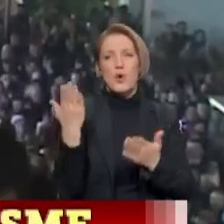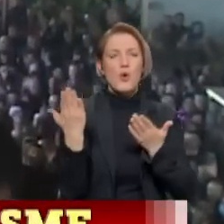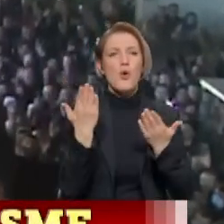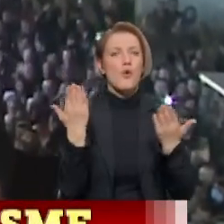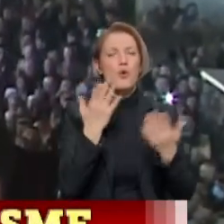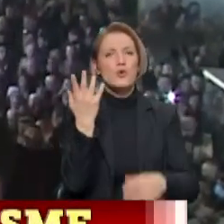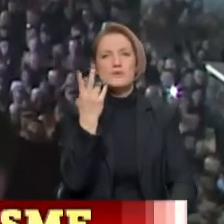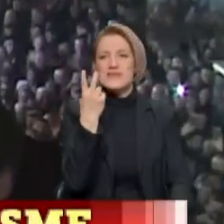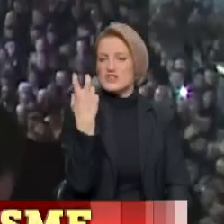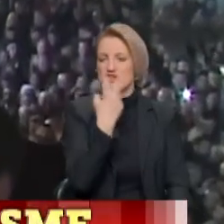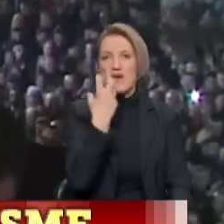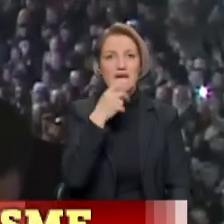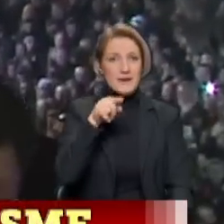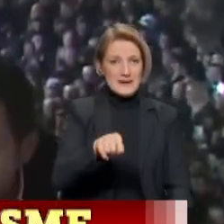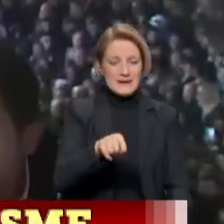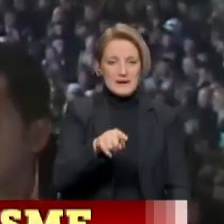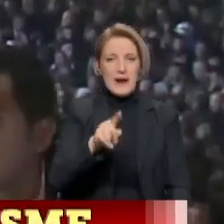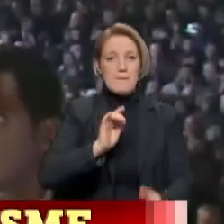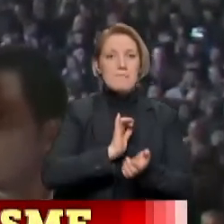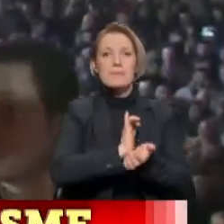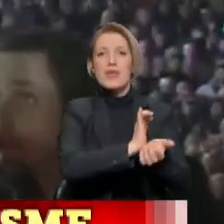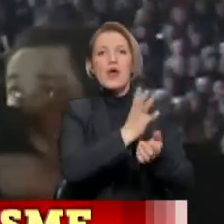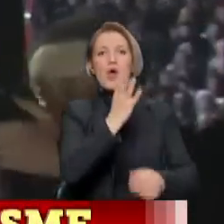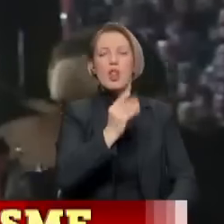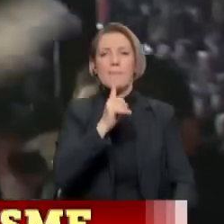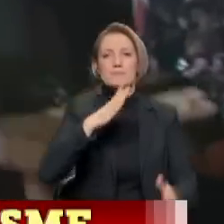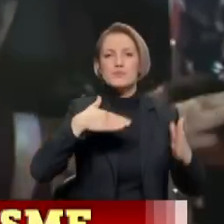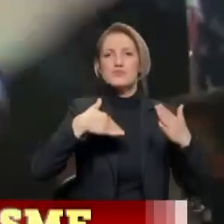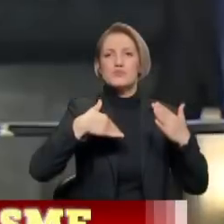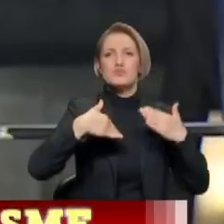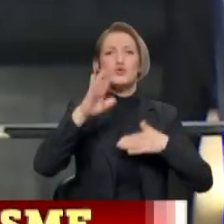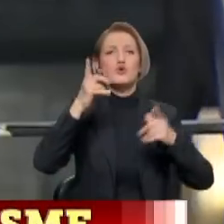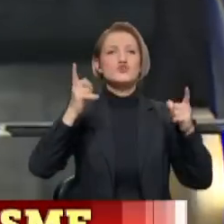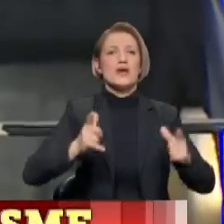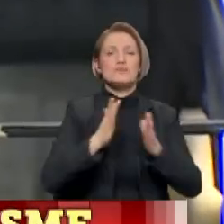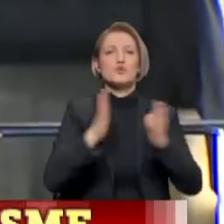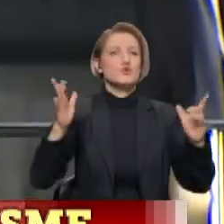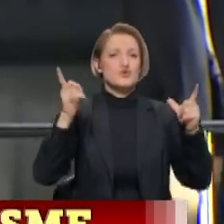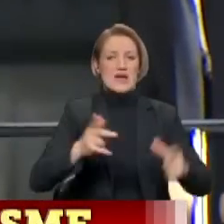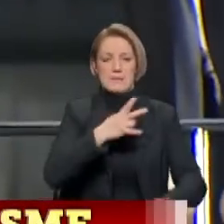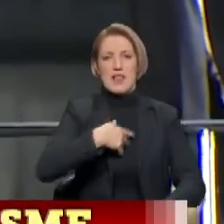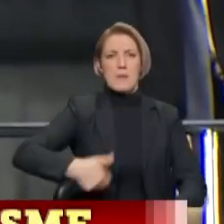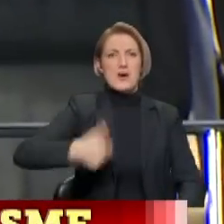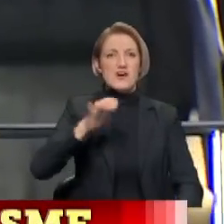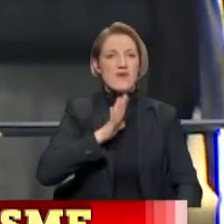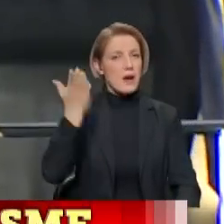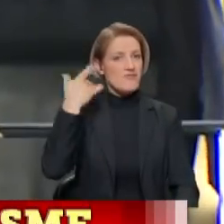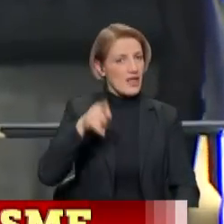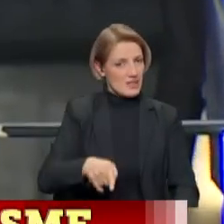okuduğu bir şiirle mahkum olan bir büyük şehir belediye başkanı vardı.